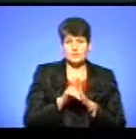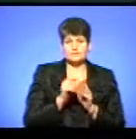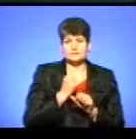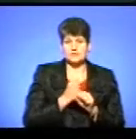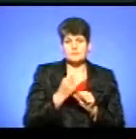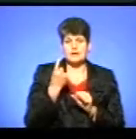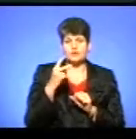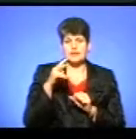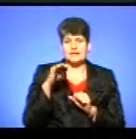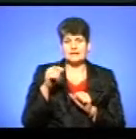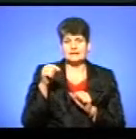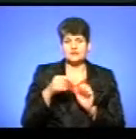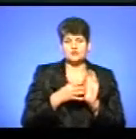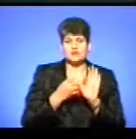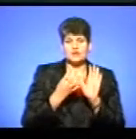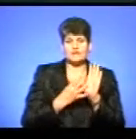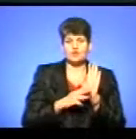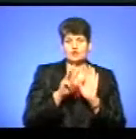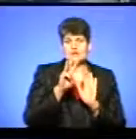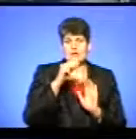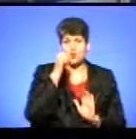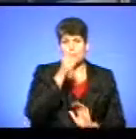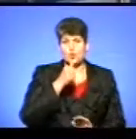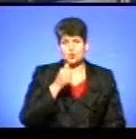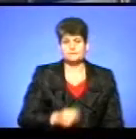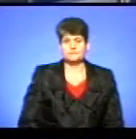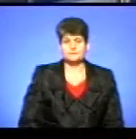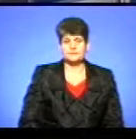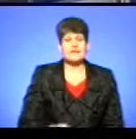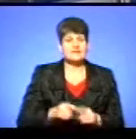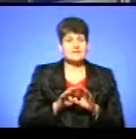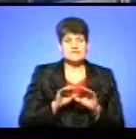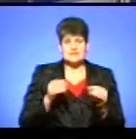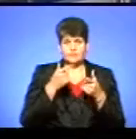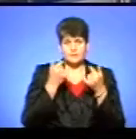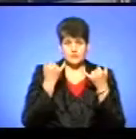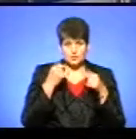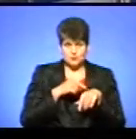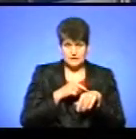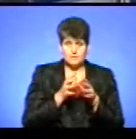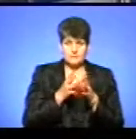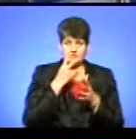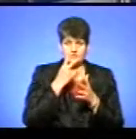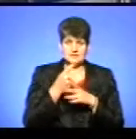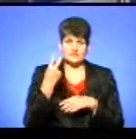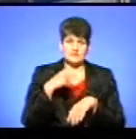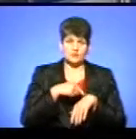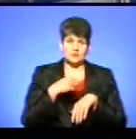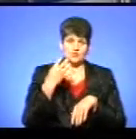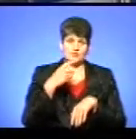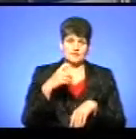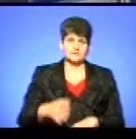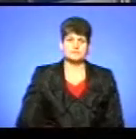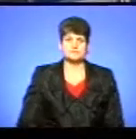1 листопада 1993 року. Це вся інформація на цю годину. Більше дивіться о 20:40.